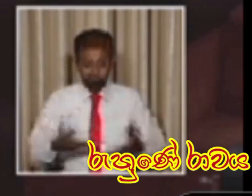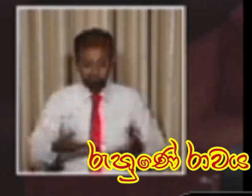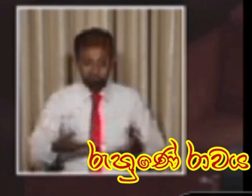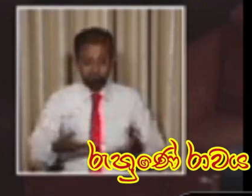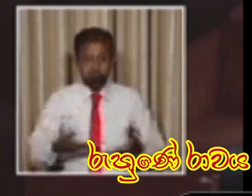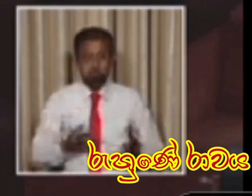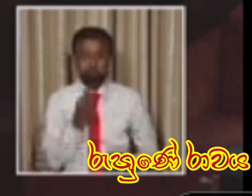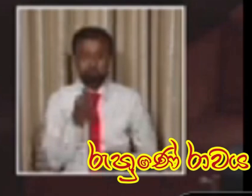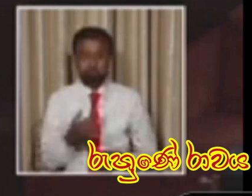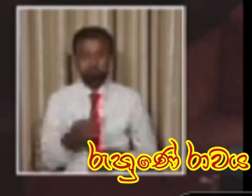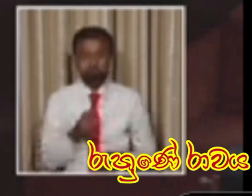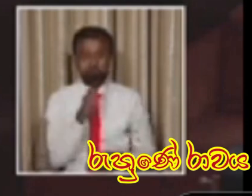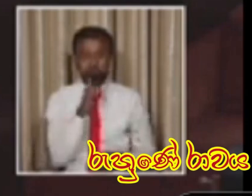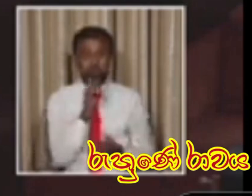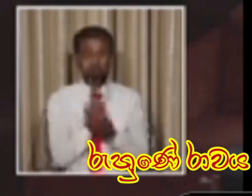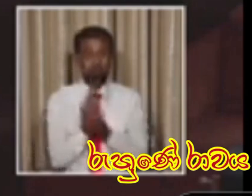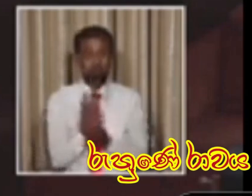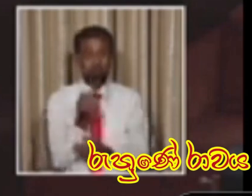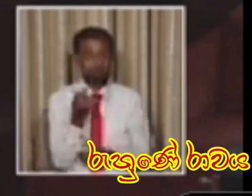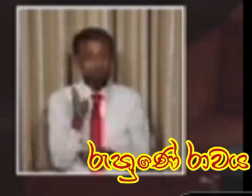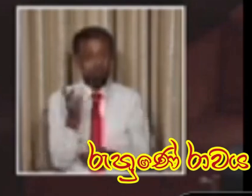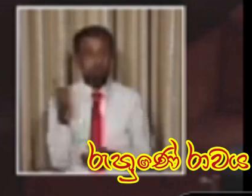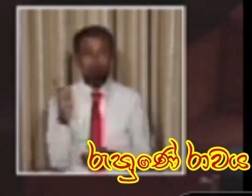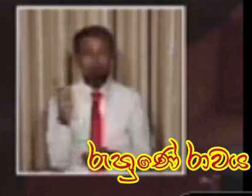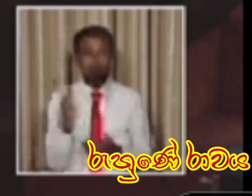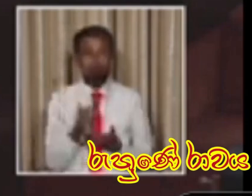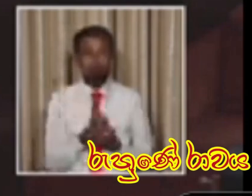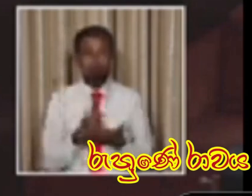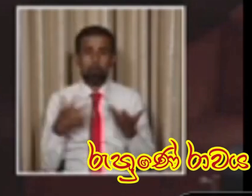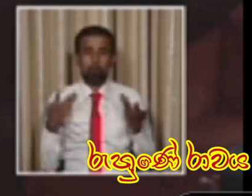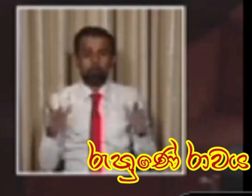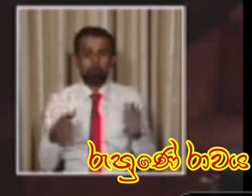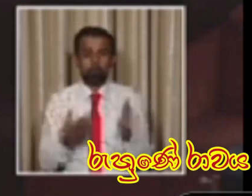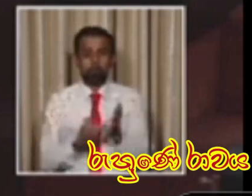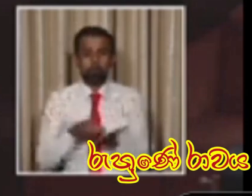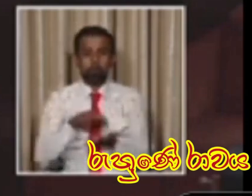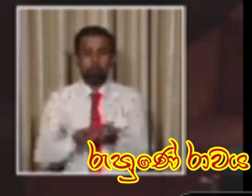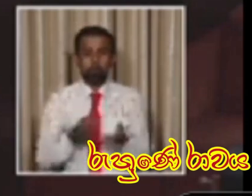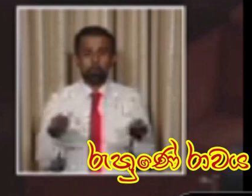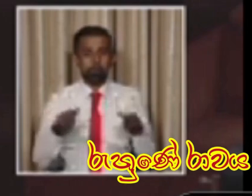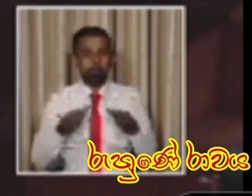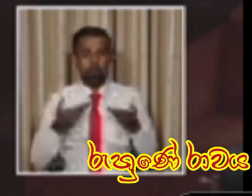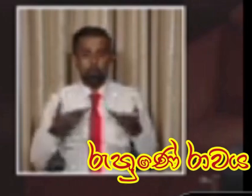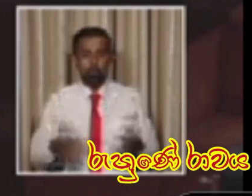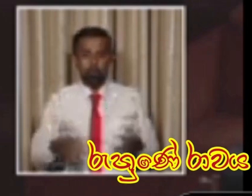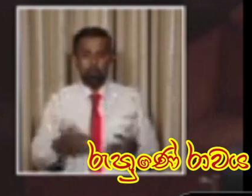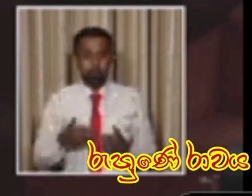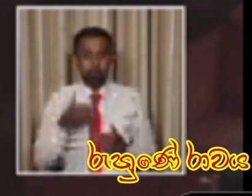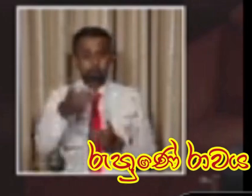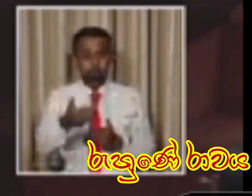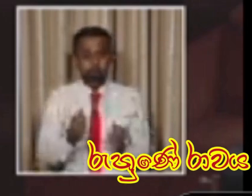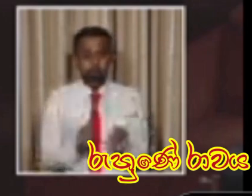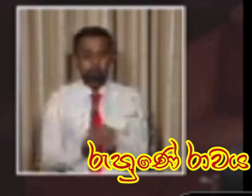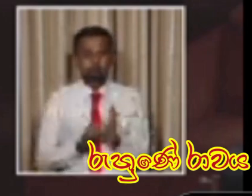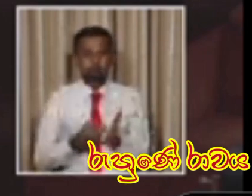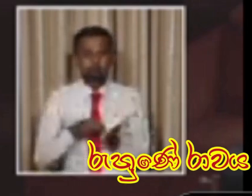කියලා. අධිකරණයේ නඩු කටයුතු 12ක් තිබුණා. ඒ සියලු දේ අවසන් කරලා නීත්‍යානුකූලව මේක ඇවිල්ලා තියෙනවා. ඒ නිසා ඉදිරි කොටයුතුත් නීත්‍යානුකූලව යන්න